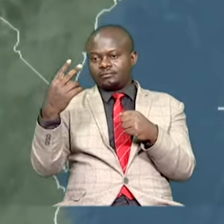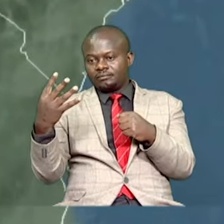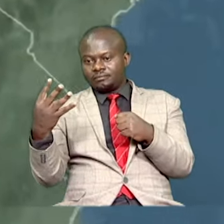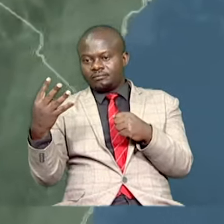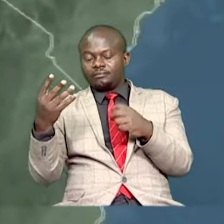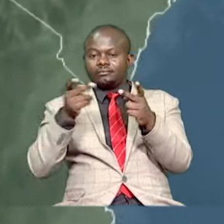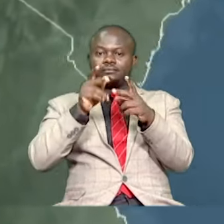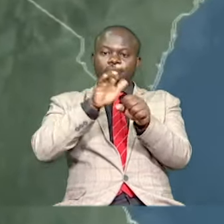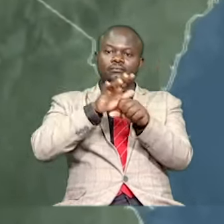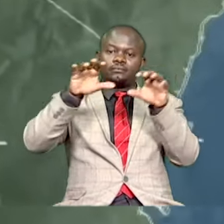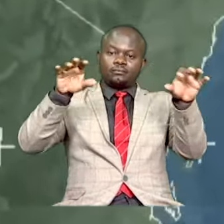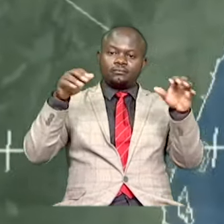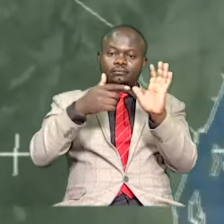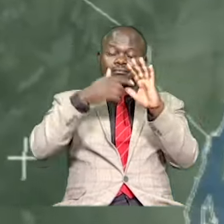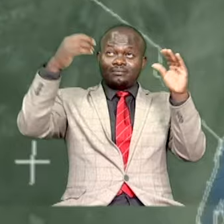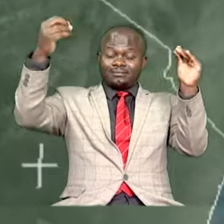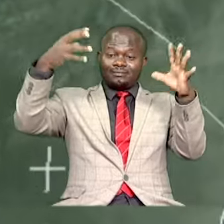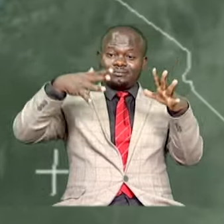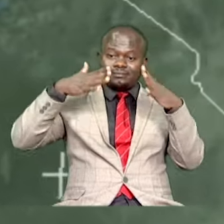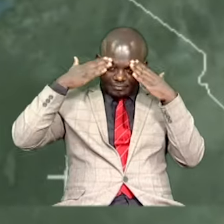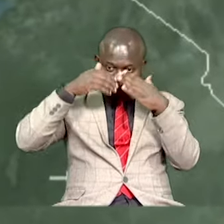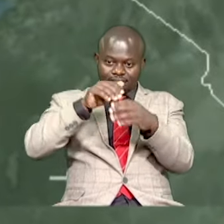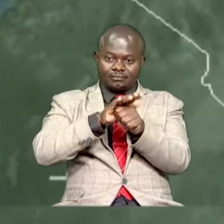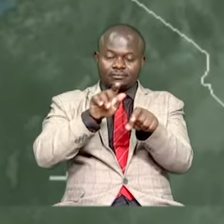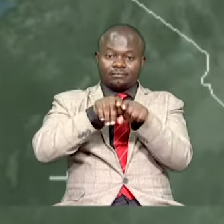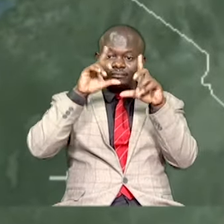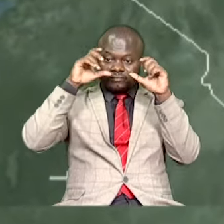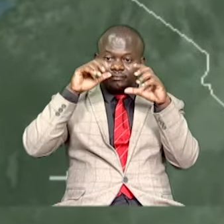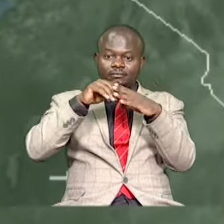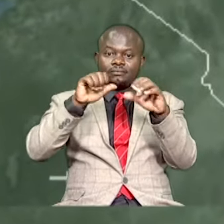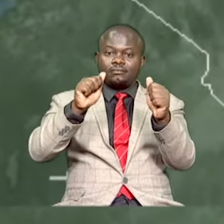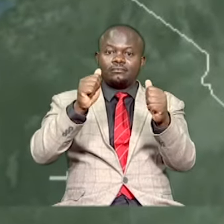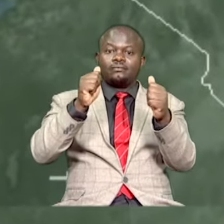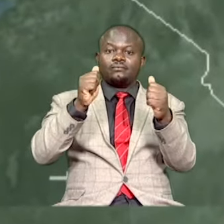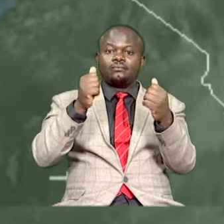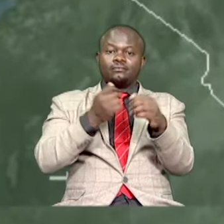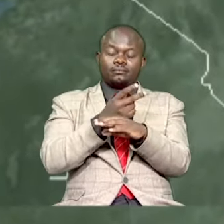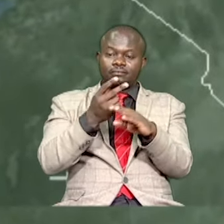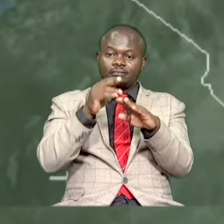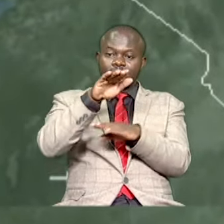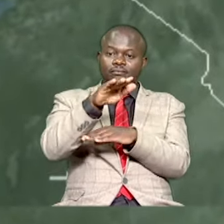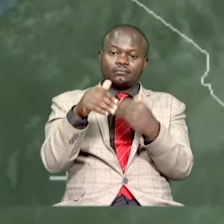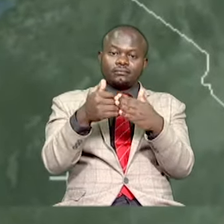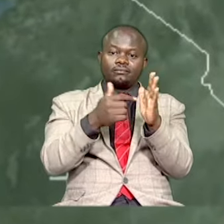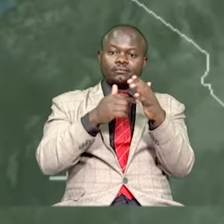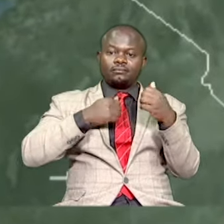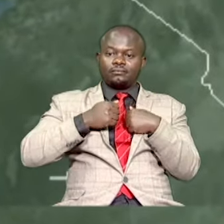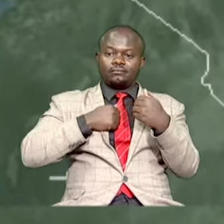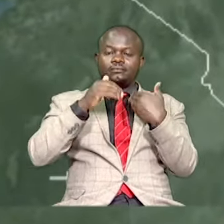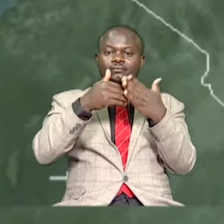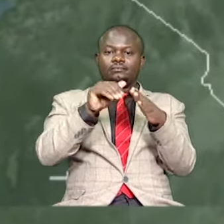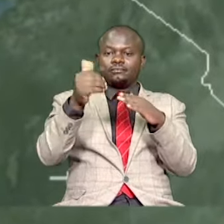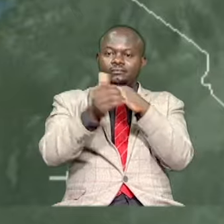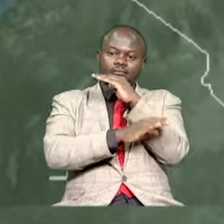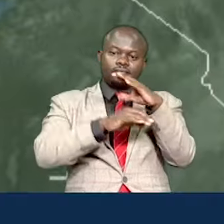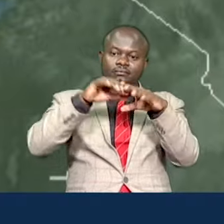2024, ahenshi mu gihugu haranzwe n'izuba ryari ryiganje, nk'uko ifoto yafashwe n'icyogajuru ku masaha yo ku gicamunsi igaragaza ko mu Rwanda ndetse no mu